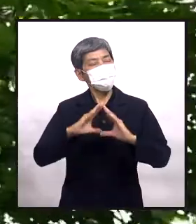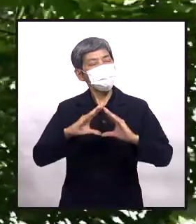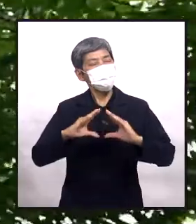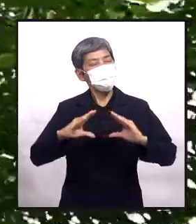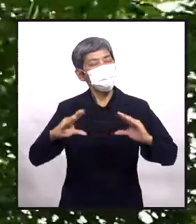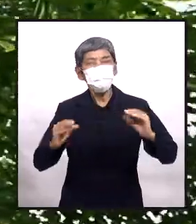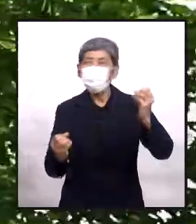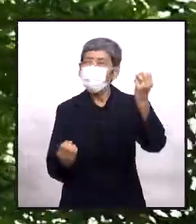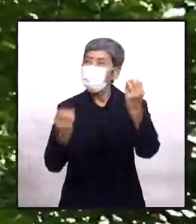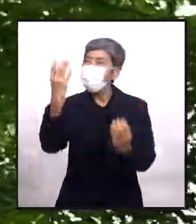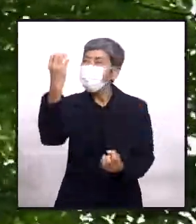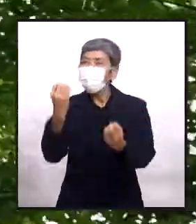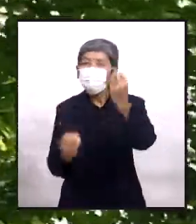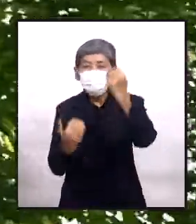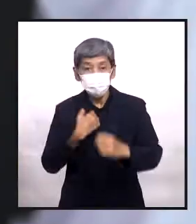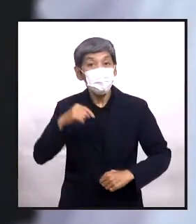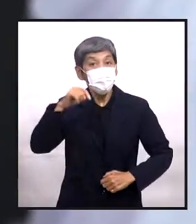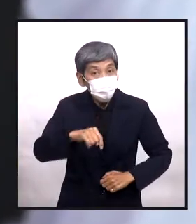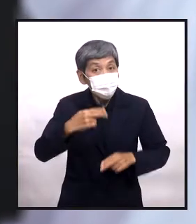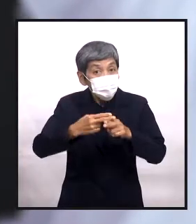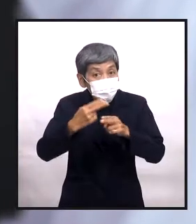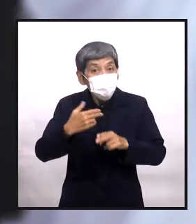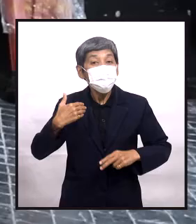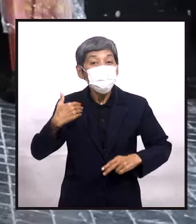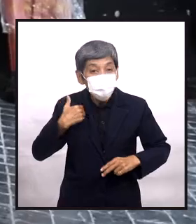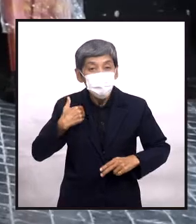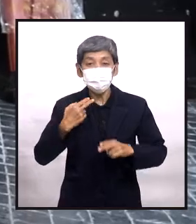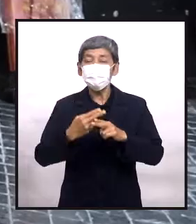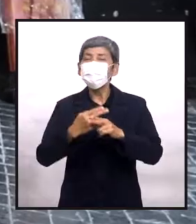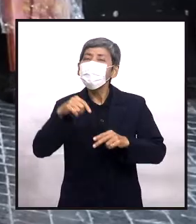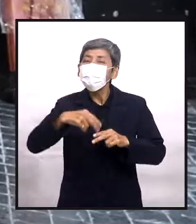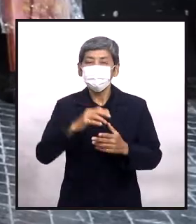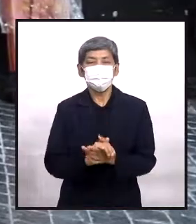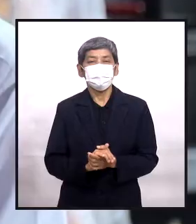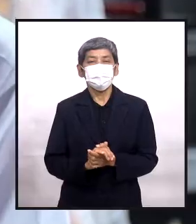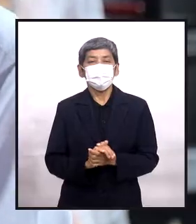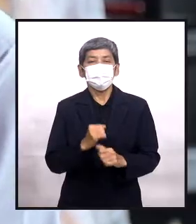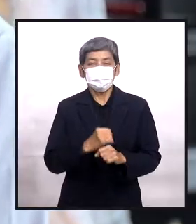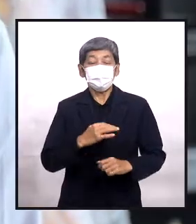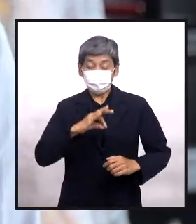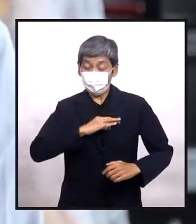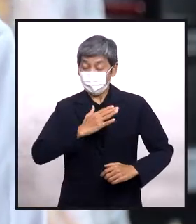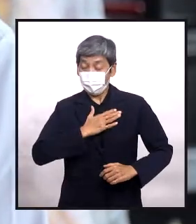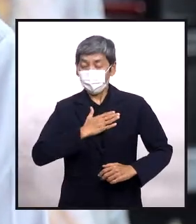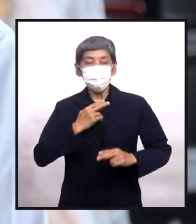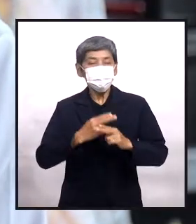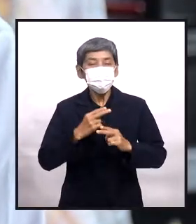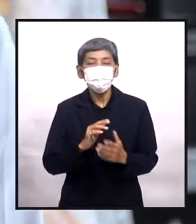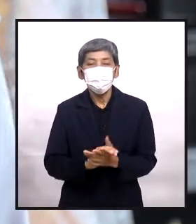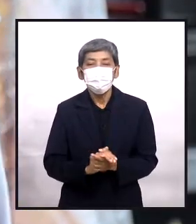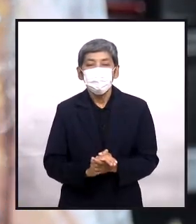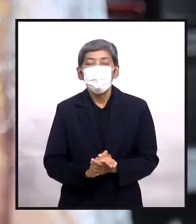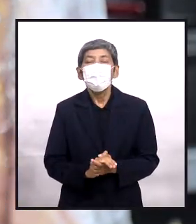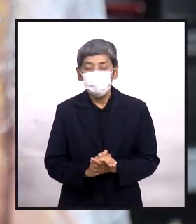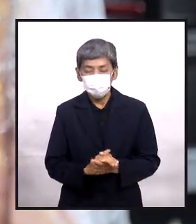เขียวและจุดที่เราอยู่เนี่ยก็มีชื่อเรียกด้วยจุดนี้เรียกว่าอะไรอะคะ ความตั้งใจผมจริงเนี่ยผมจะเรียกมันว่า